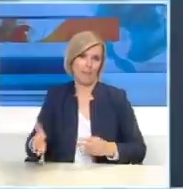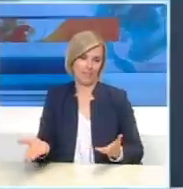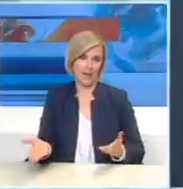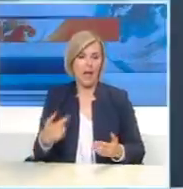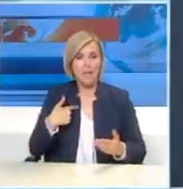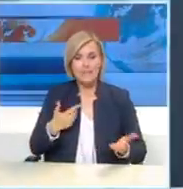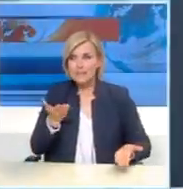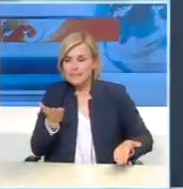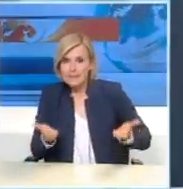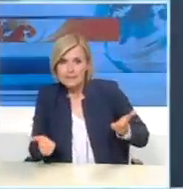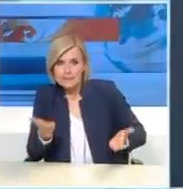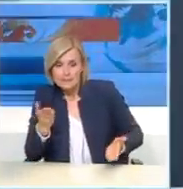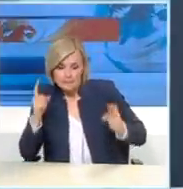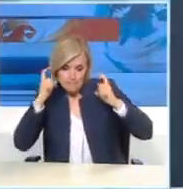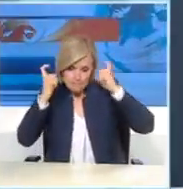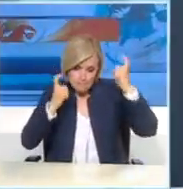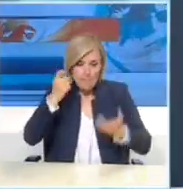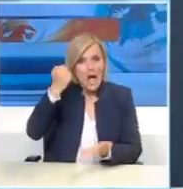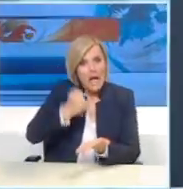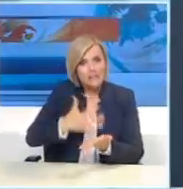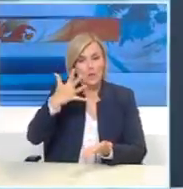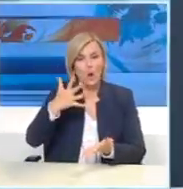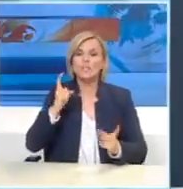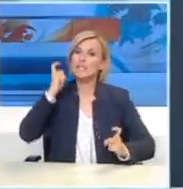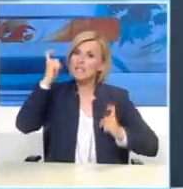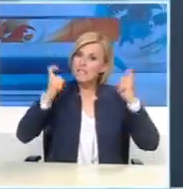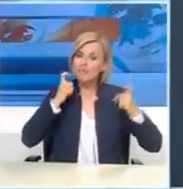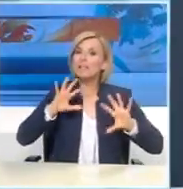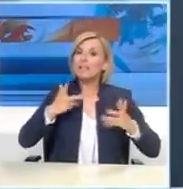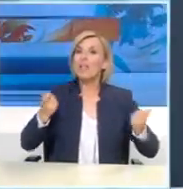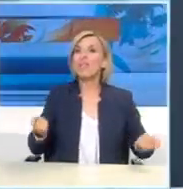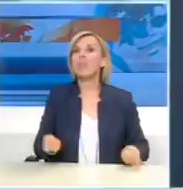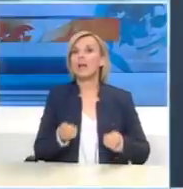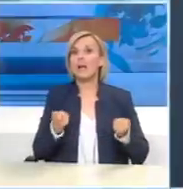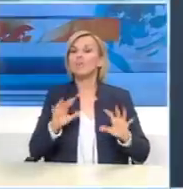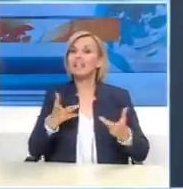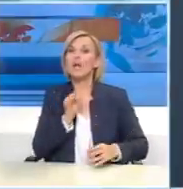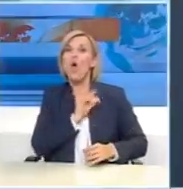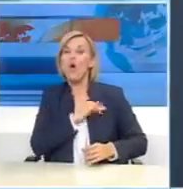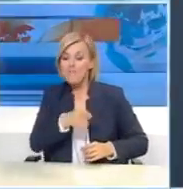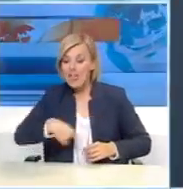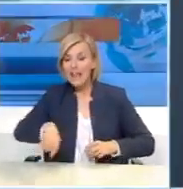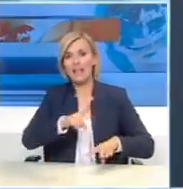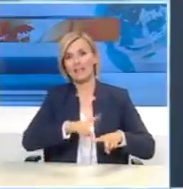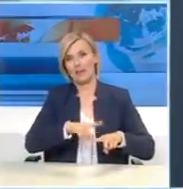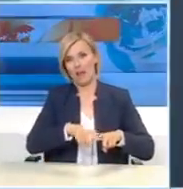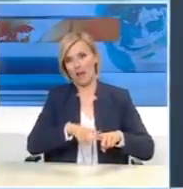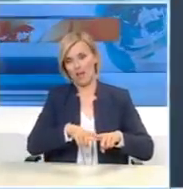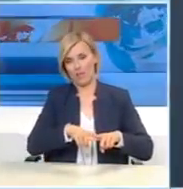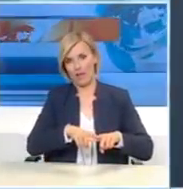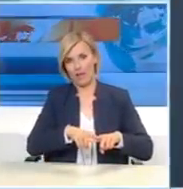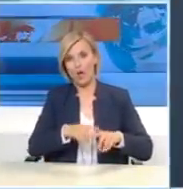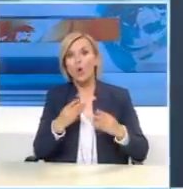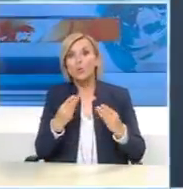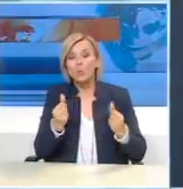σταθμίζουμε όλα, τα αξιολογούμε όλα και σκεφτόμαστε και εμείς τι από αυτά θα μπορούσε να ωφελήσει τη χώρα μας όσον αφορά τη σταδιακή ανάπτυξη